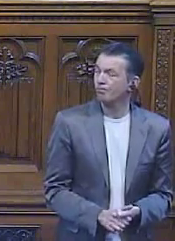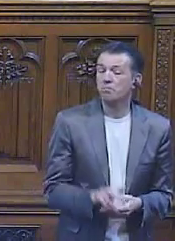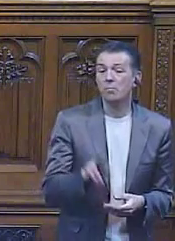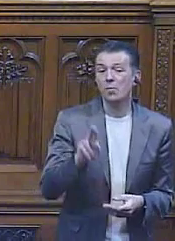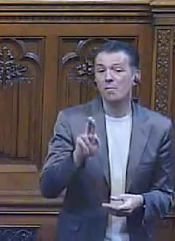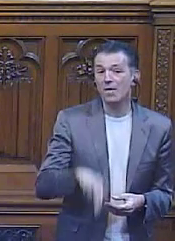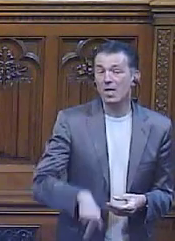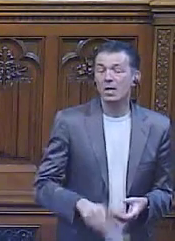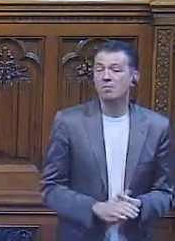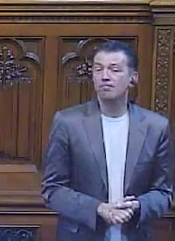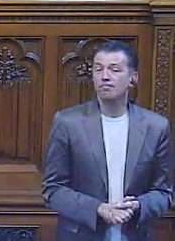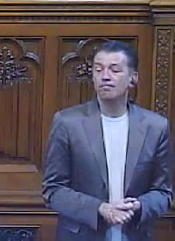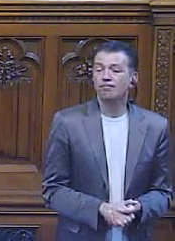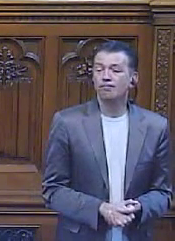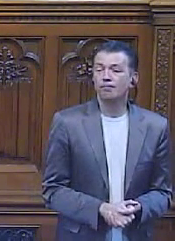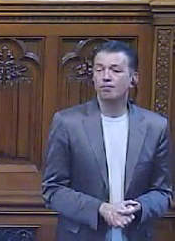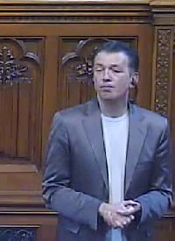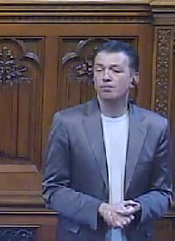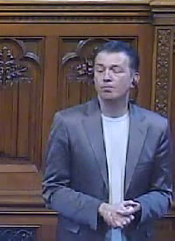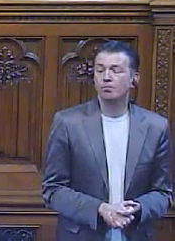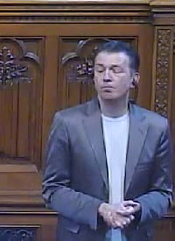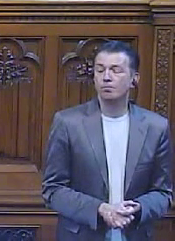Wien hat